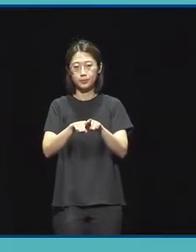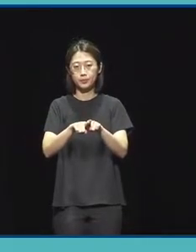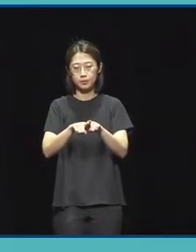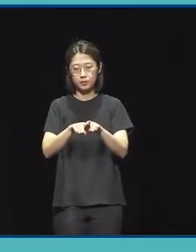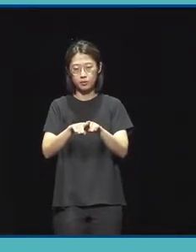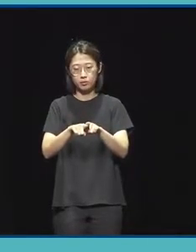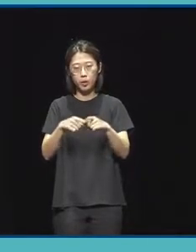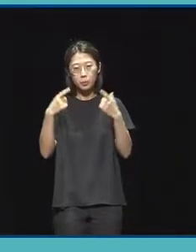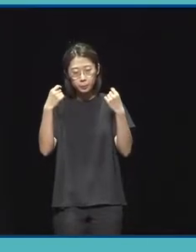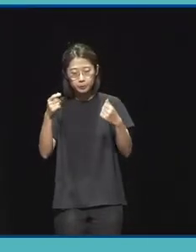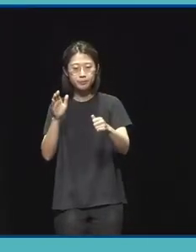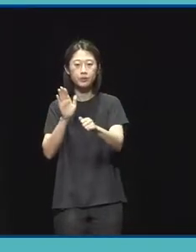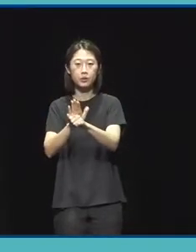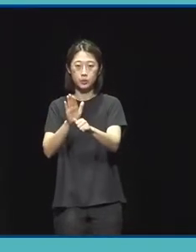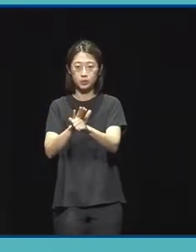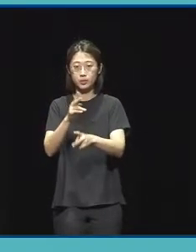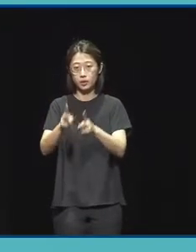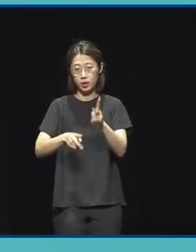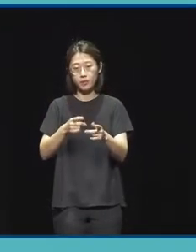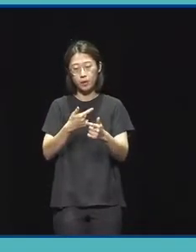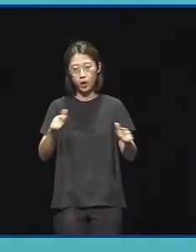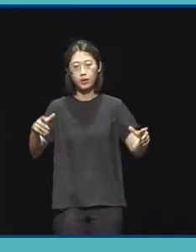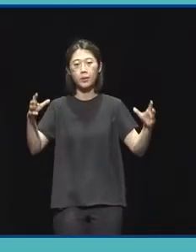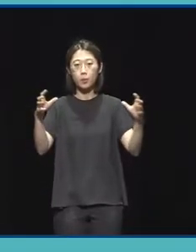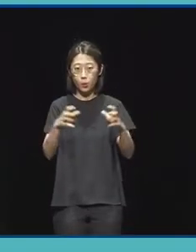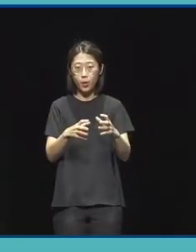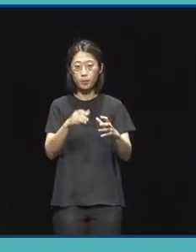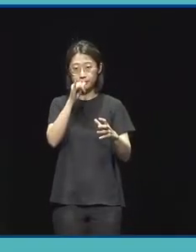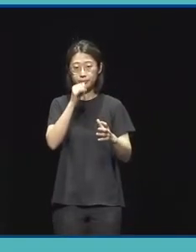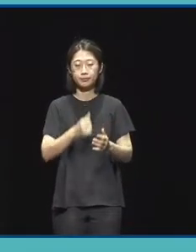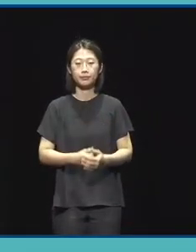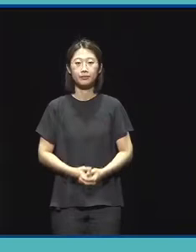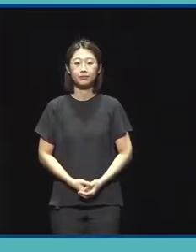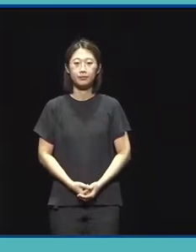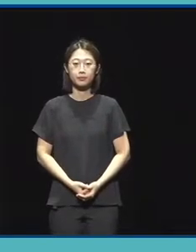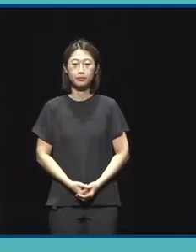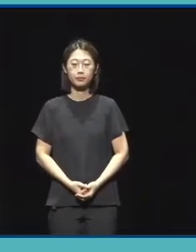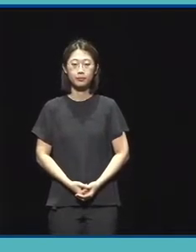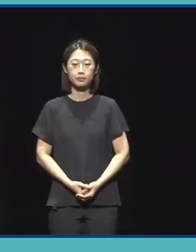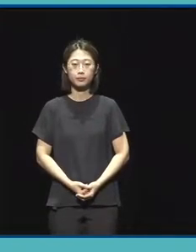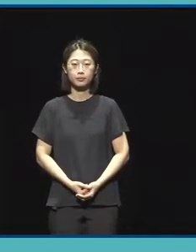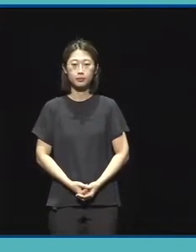후속 연계하는 간접지원 사업까지 포함된 사업들이라고 보시면 되겠습니다